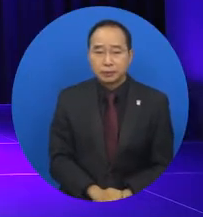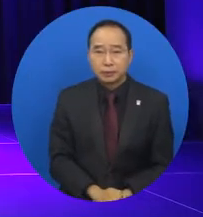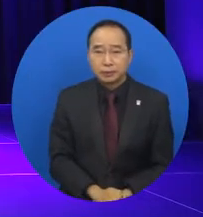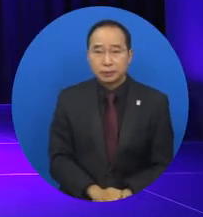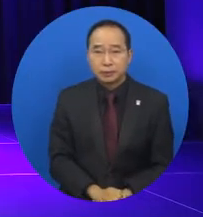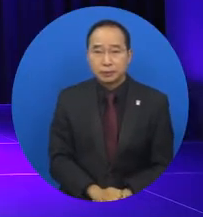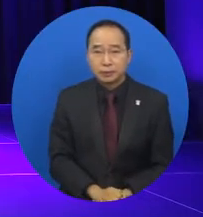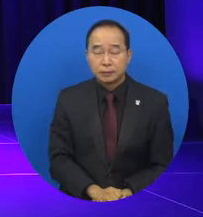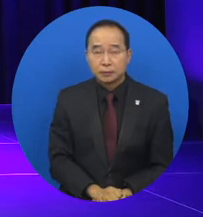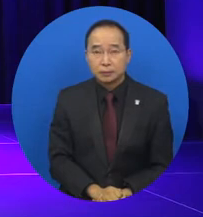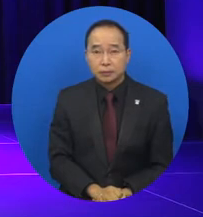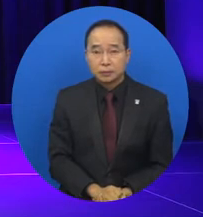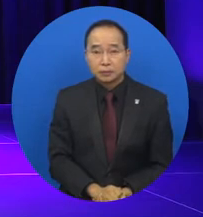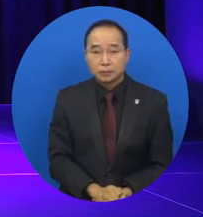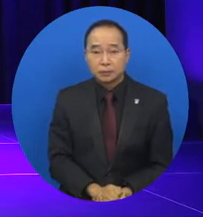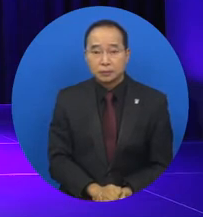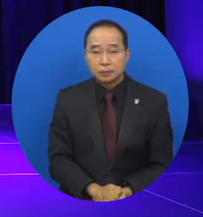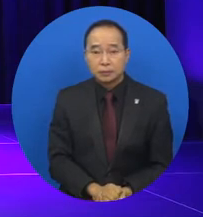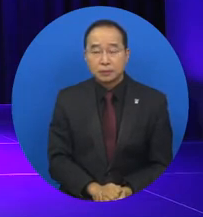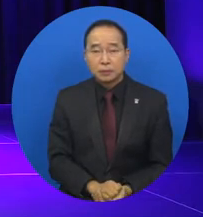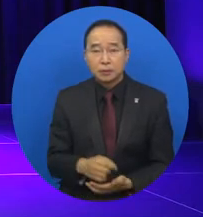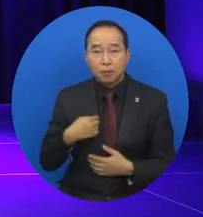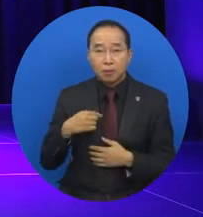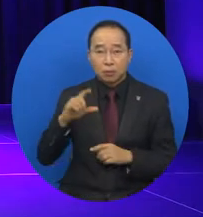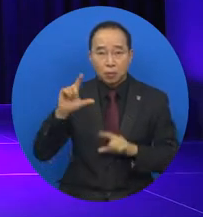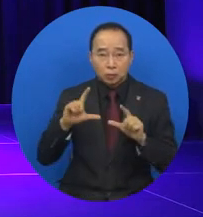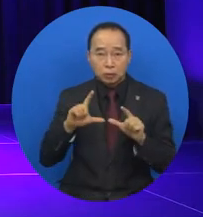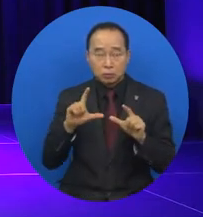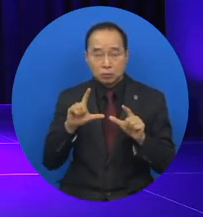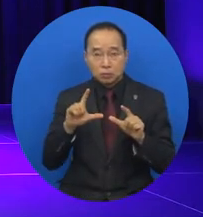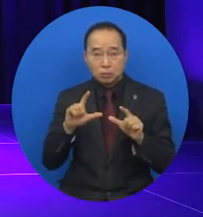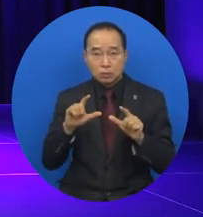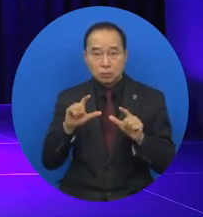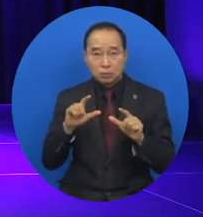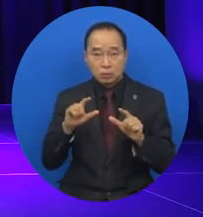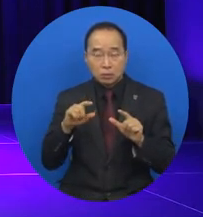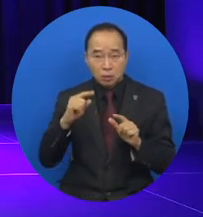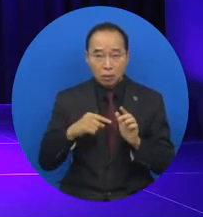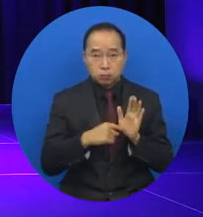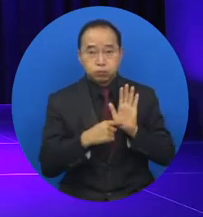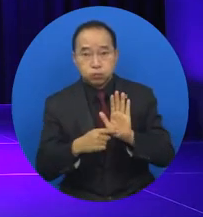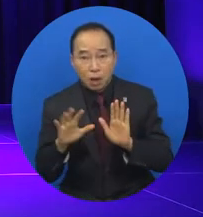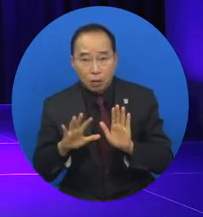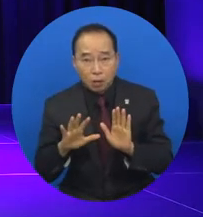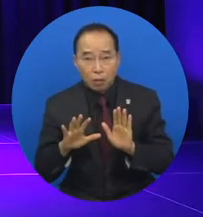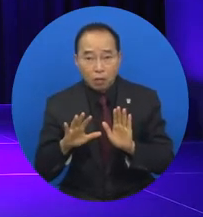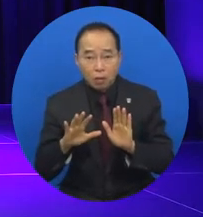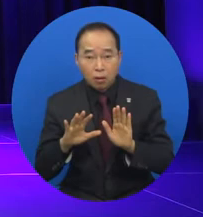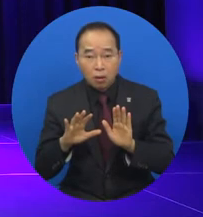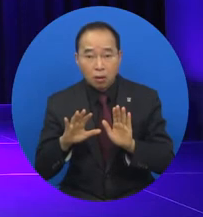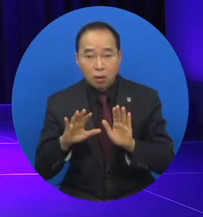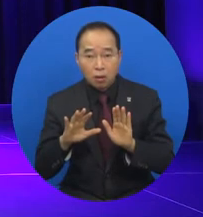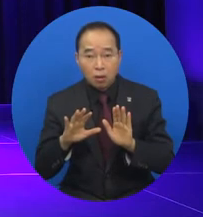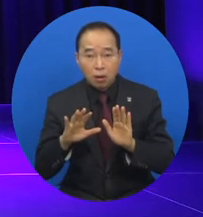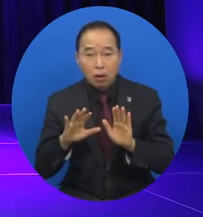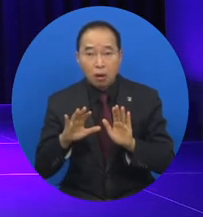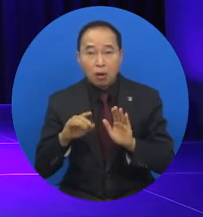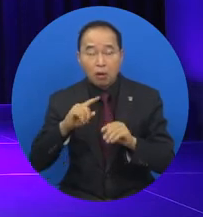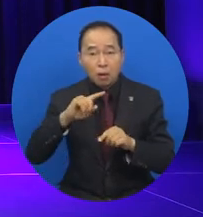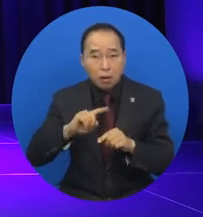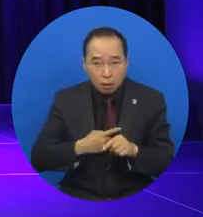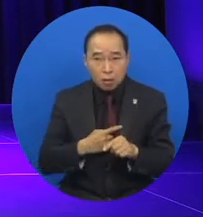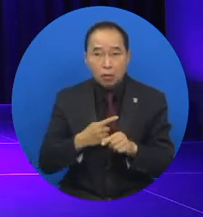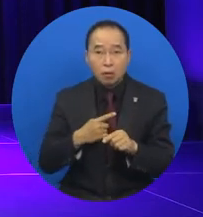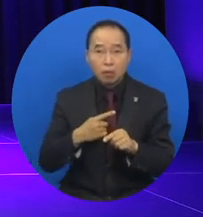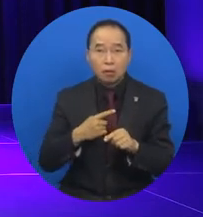그 가면들을 쭉 뻗어서 이렇게 펼칠 수 있는 것이 아니라 아주 작게 계속 그리고 그때 끊지